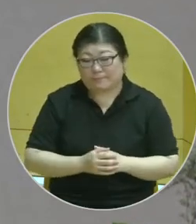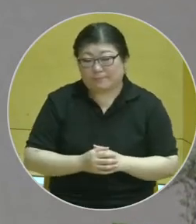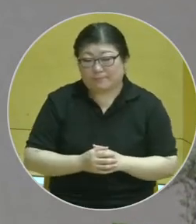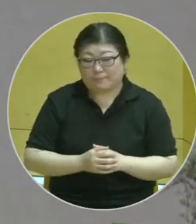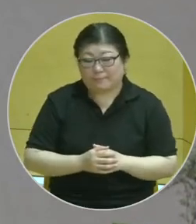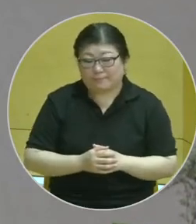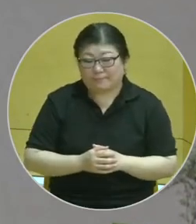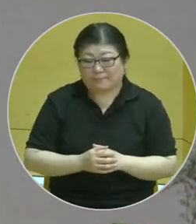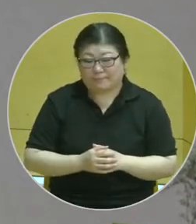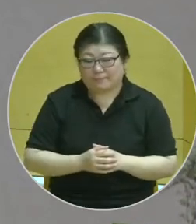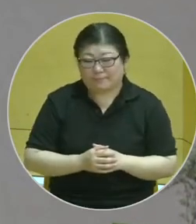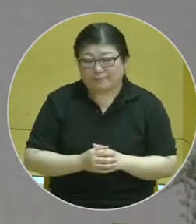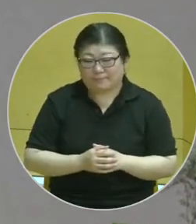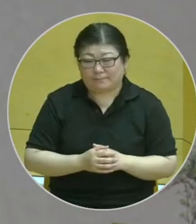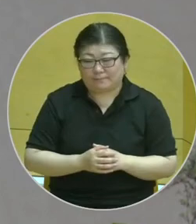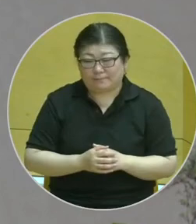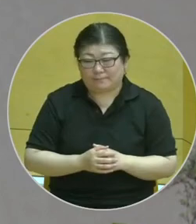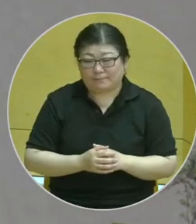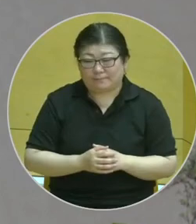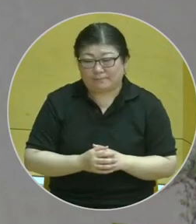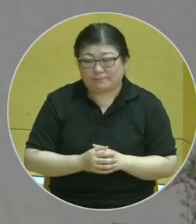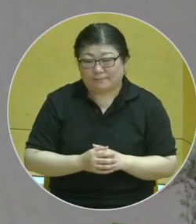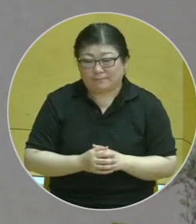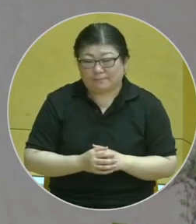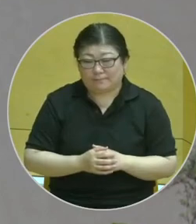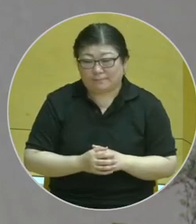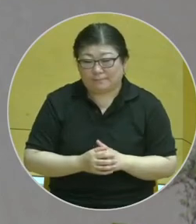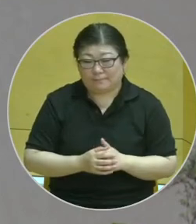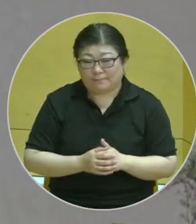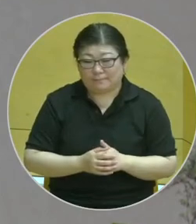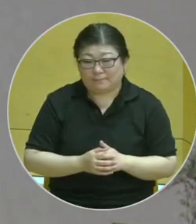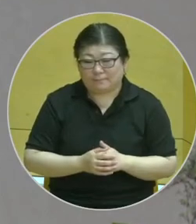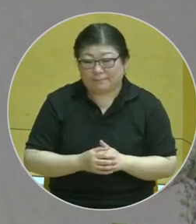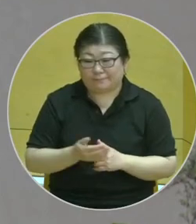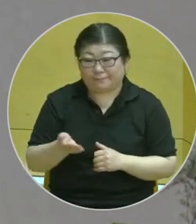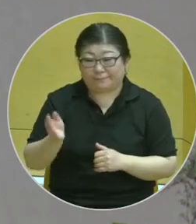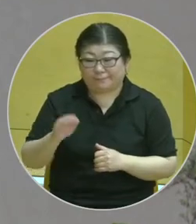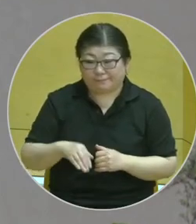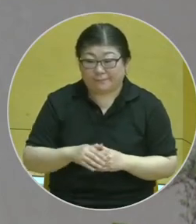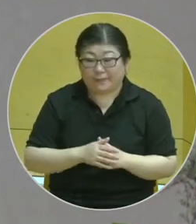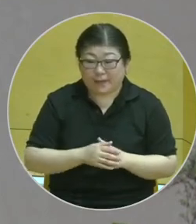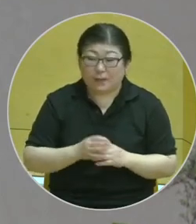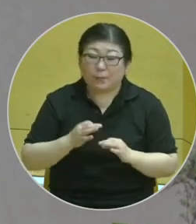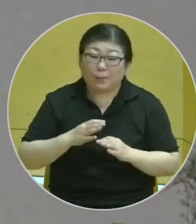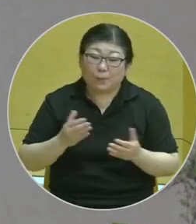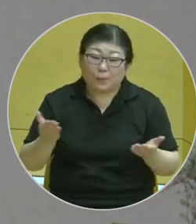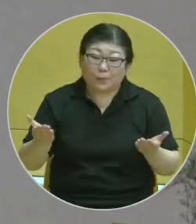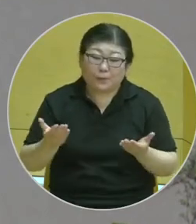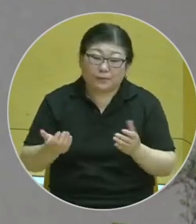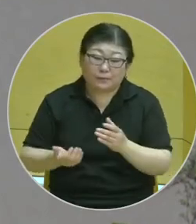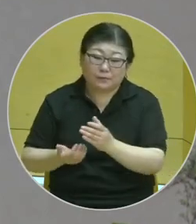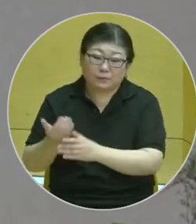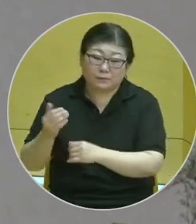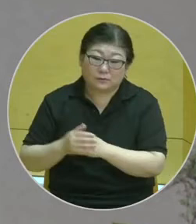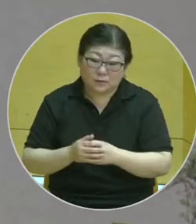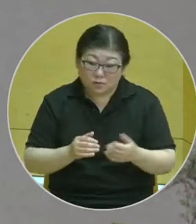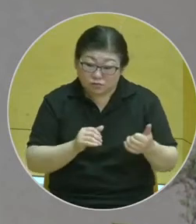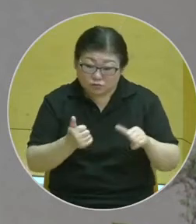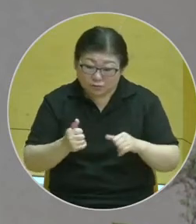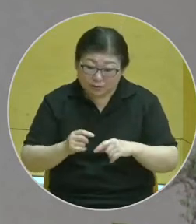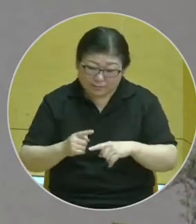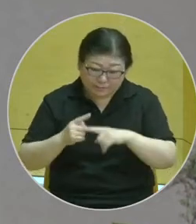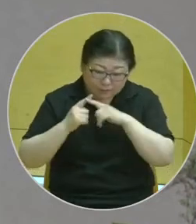전환점에서 큰 역할을 하게 됩니다 그런데 참 놀라운 일이 일어났습니다 죽음을